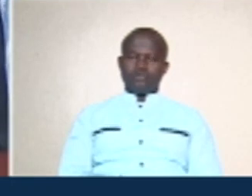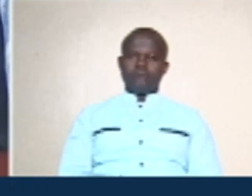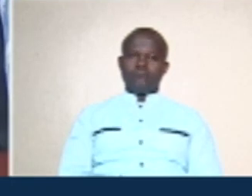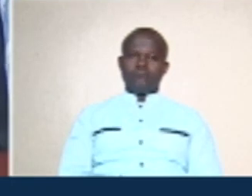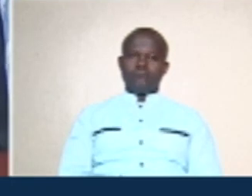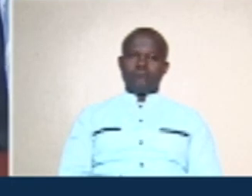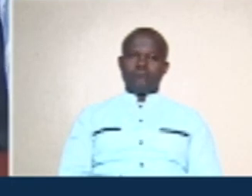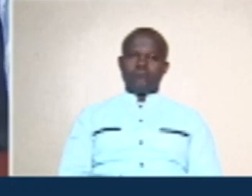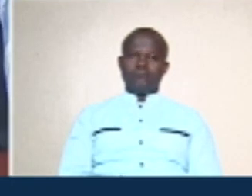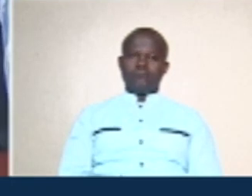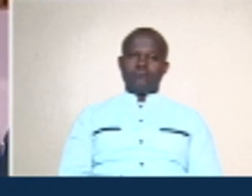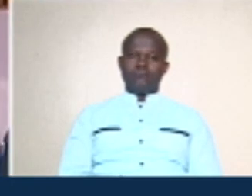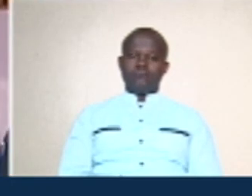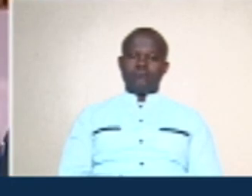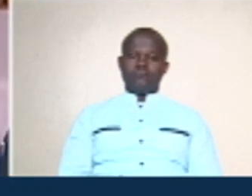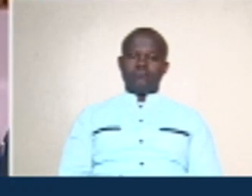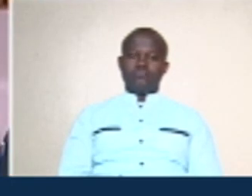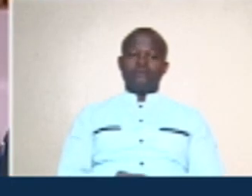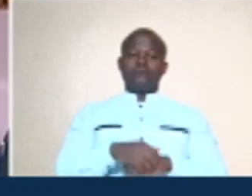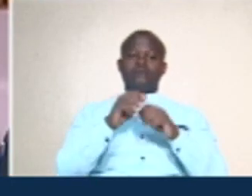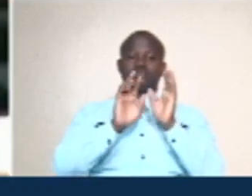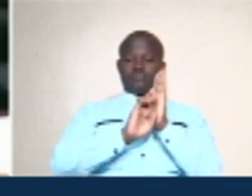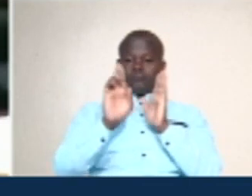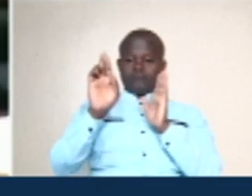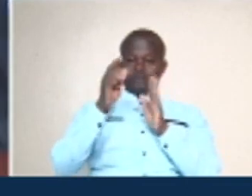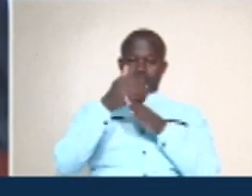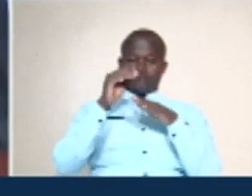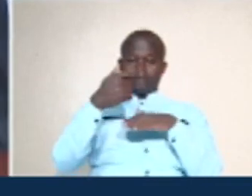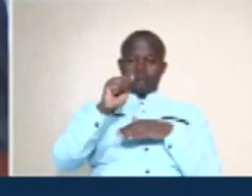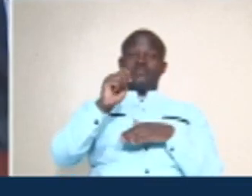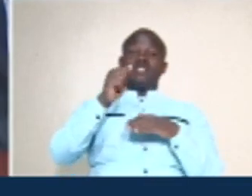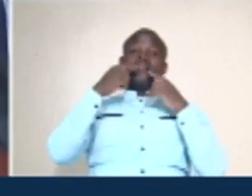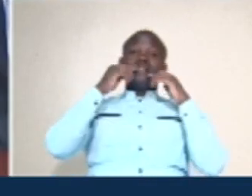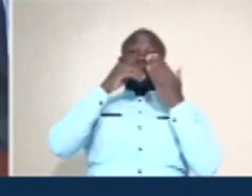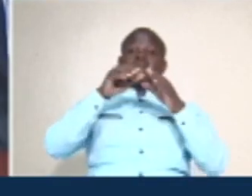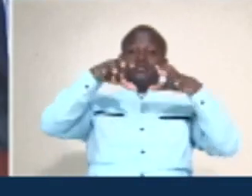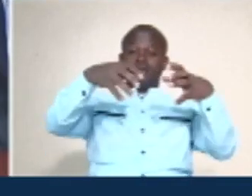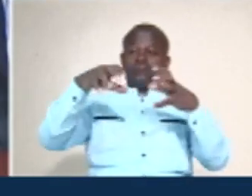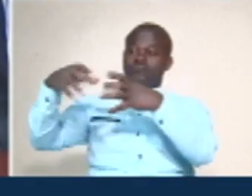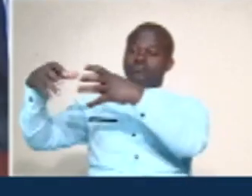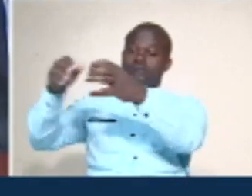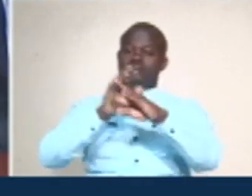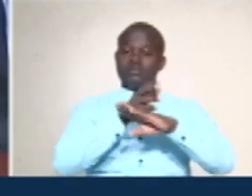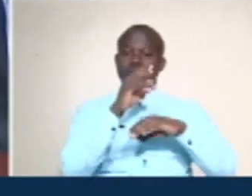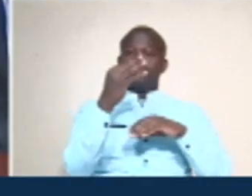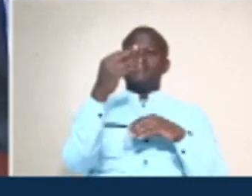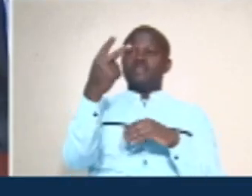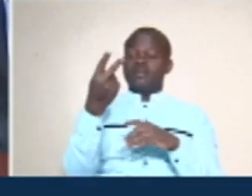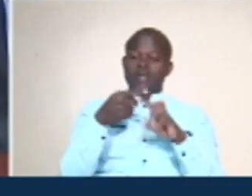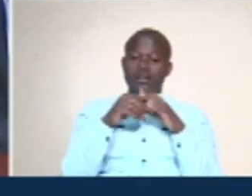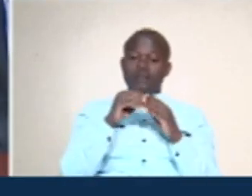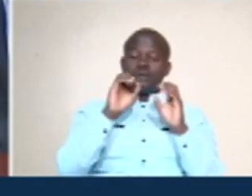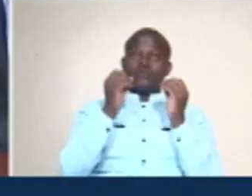spreading genocide ideology. Amatsinda karavuga tatavuga ko kwa murasirazwa bwa Kongo hari imitwe yitwaje intwaro irengeje 32, ariko